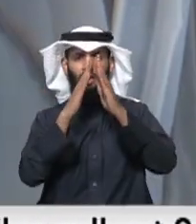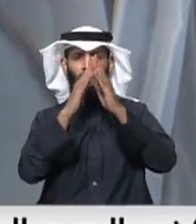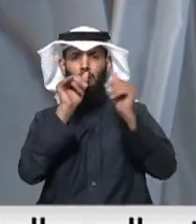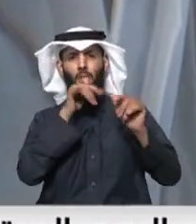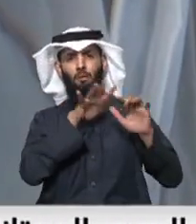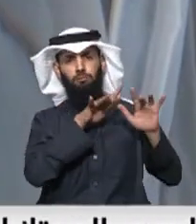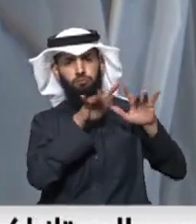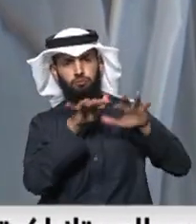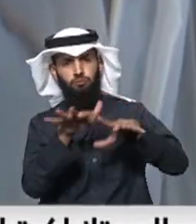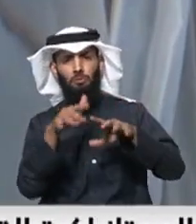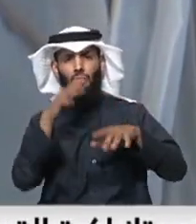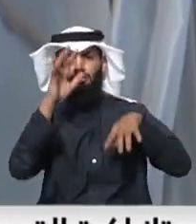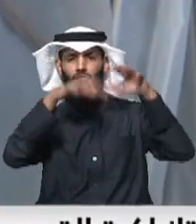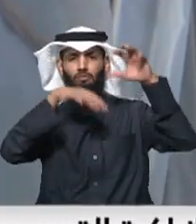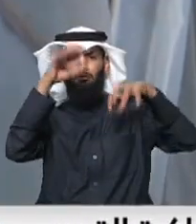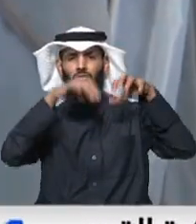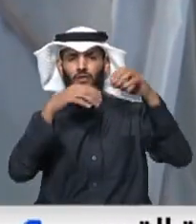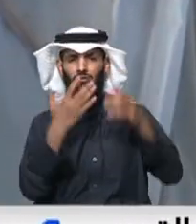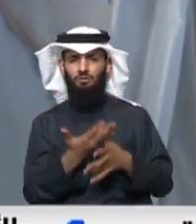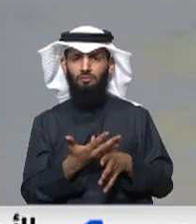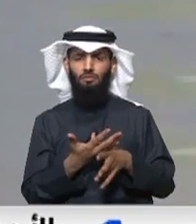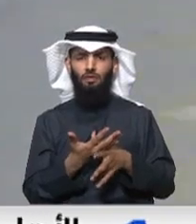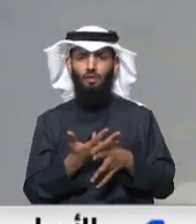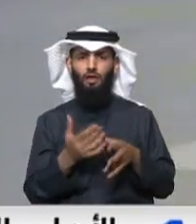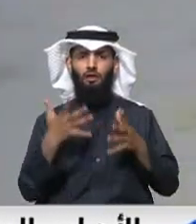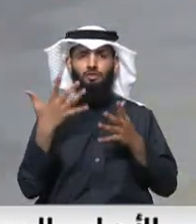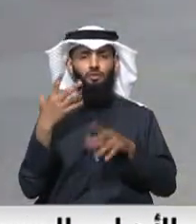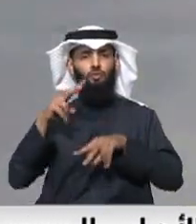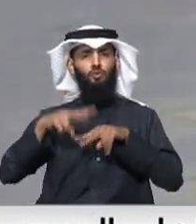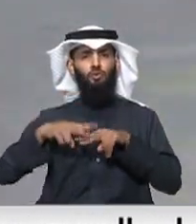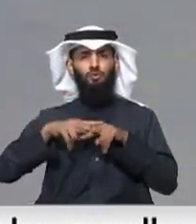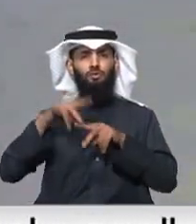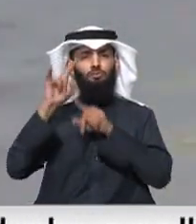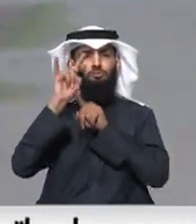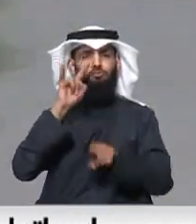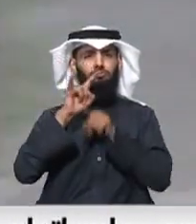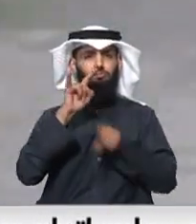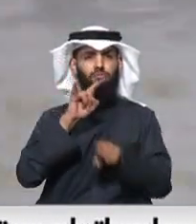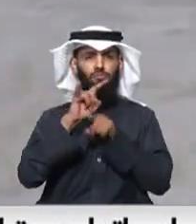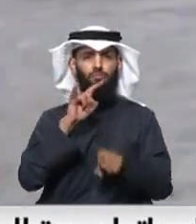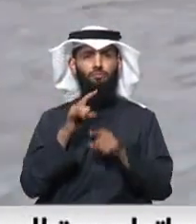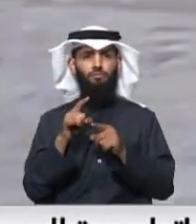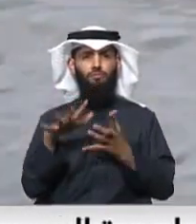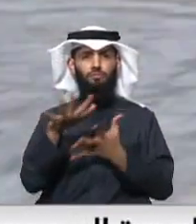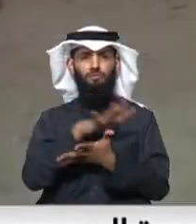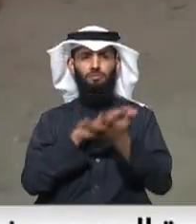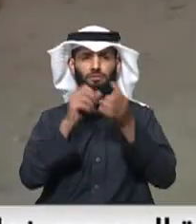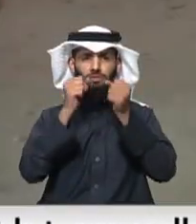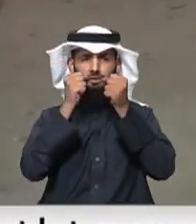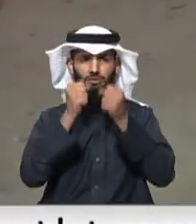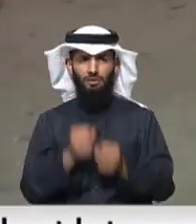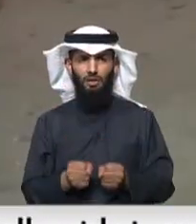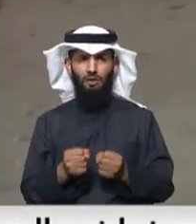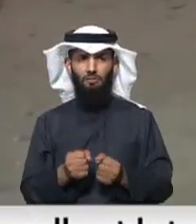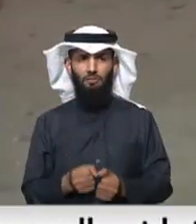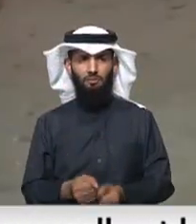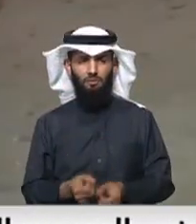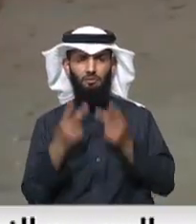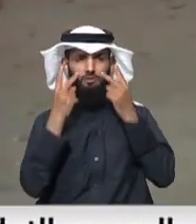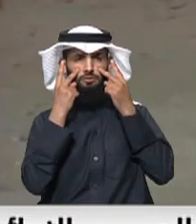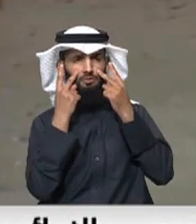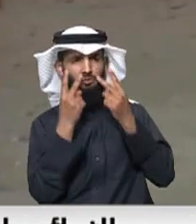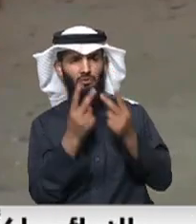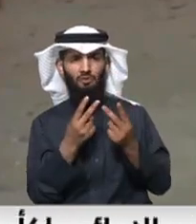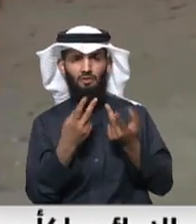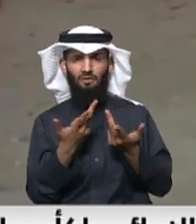آلاف النازحين في ظل استمرار الحرب الإسرائيلية أوضاعا مأساوية لا يمكن وصفها بكلمات، فقد شاهدوا كل